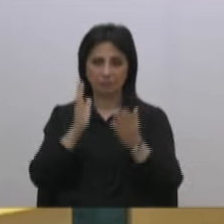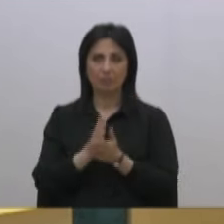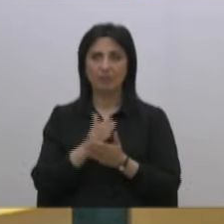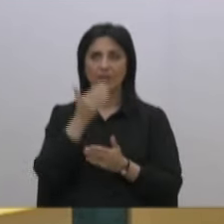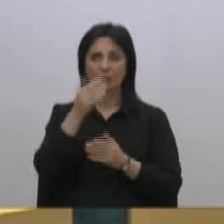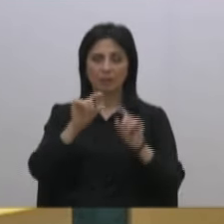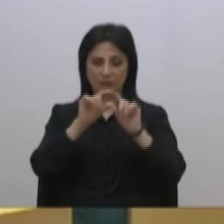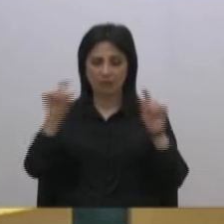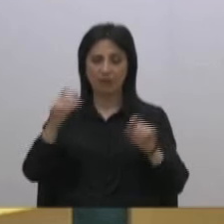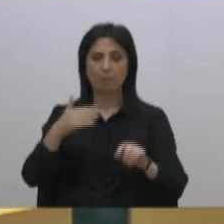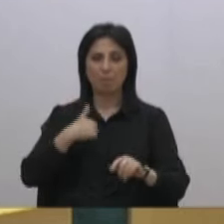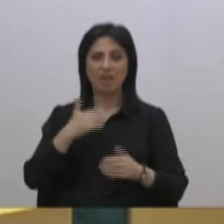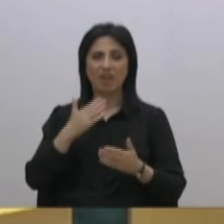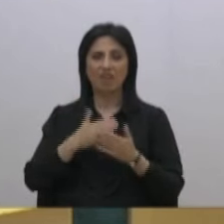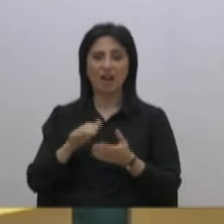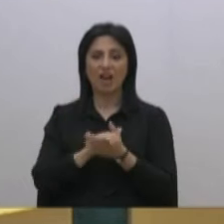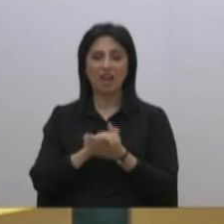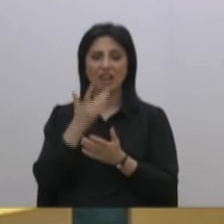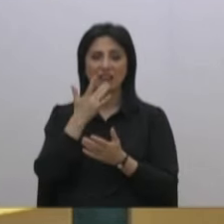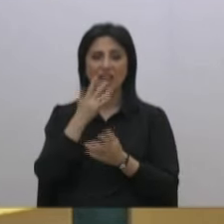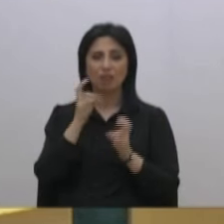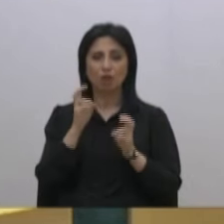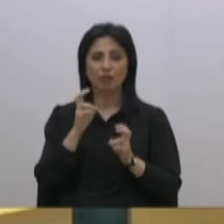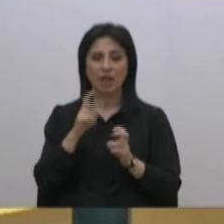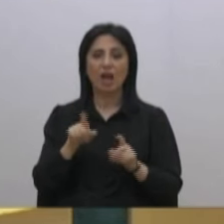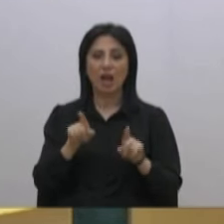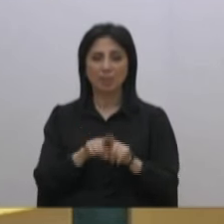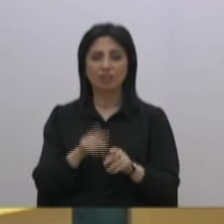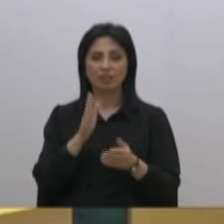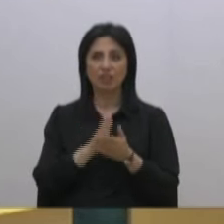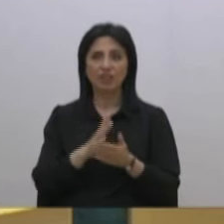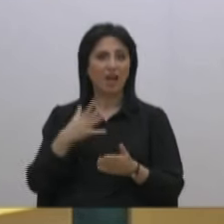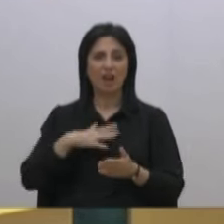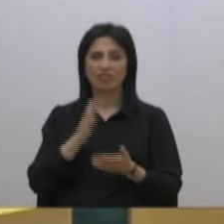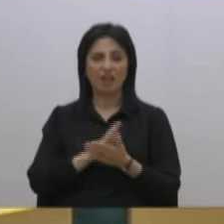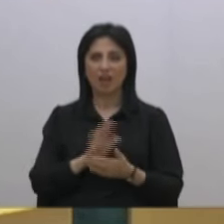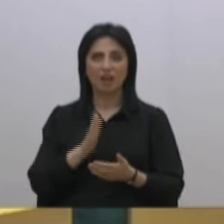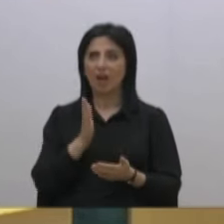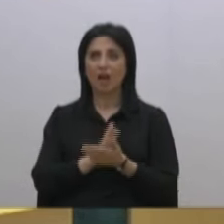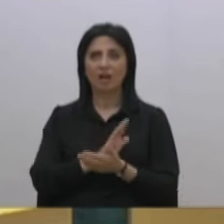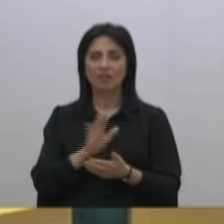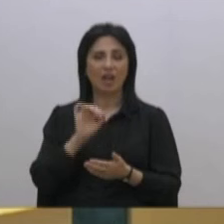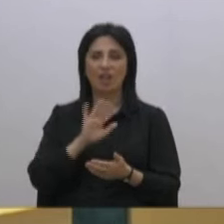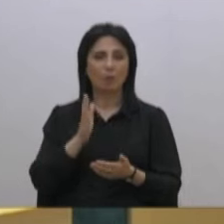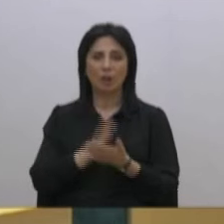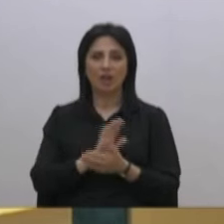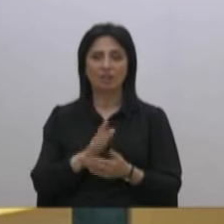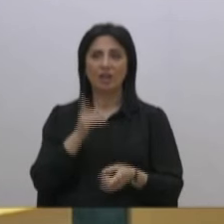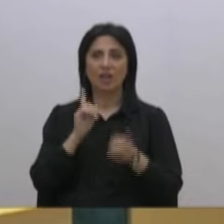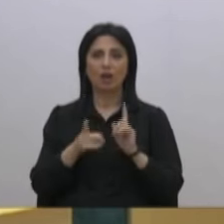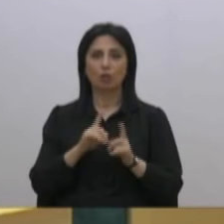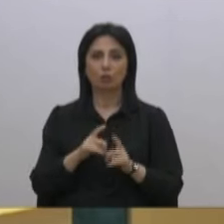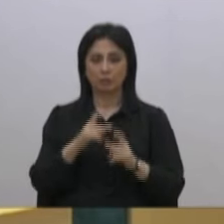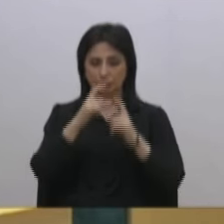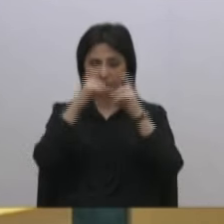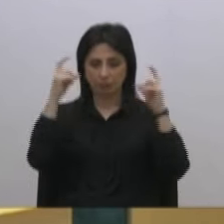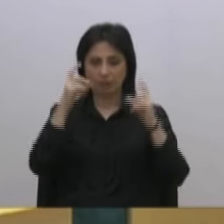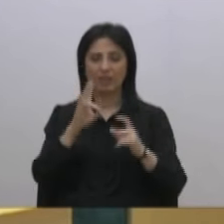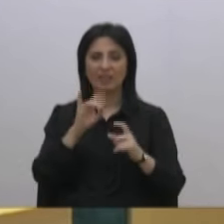მათი დევიზია: მე ვარ კოლექტიური ნაციონალი, მას სადამე არ ვარ არც ქართველი და არ ვარ არც ევროპელი. ეს არის რეალურად მათი დევიზი